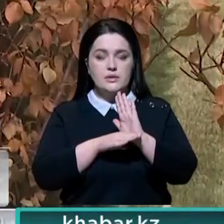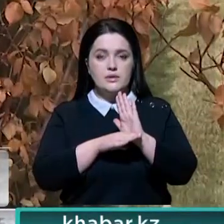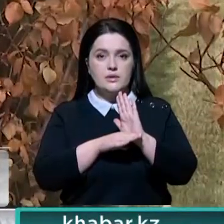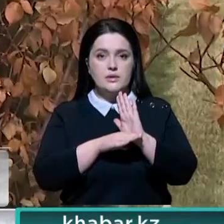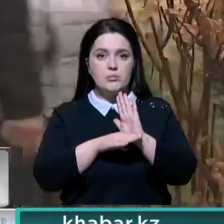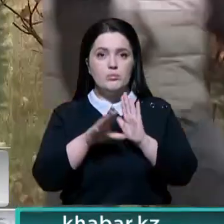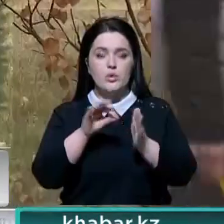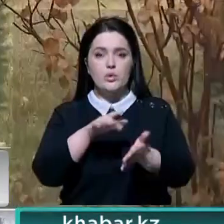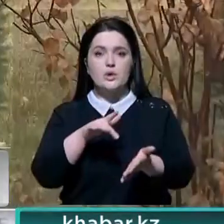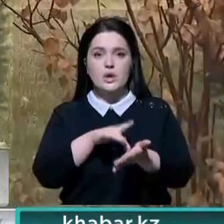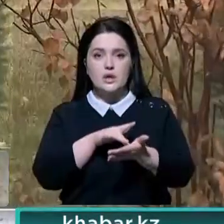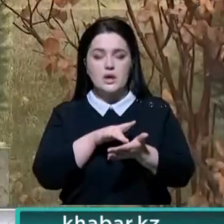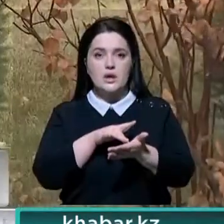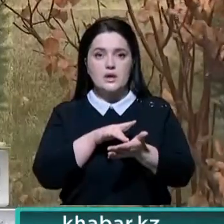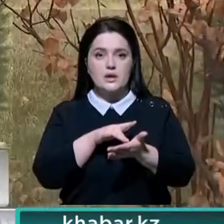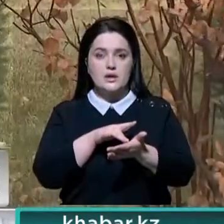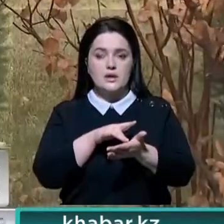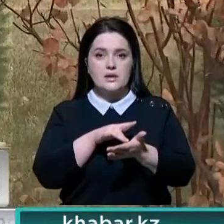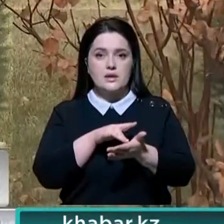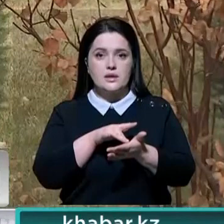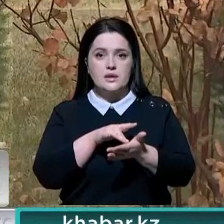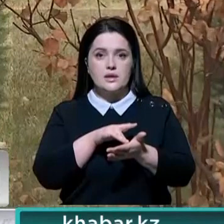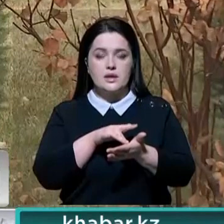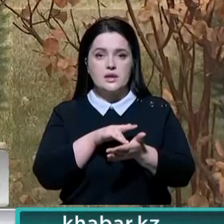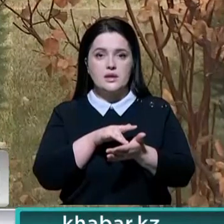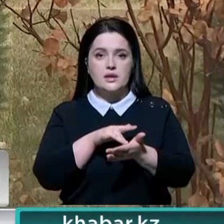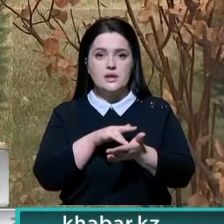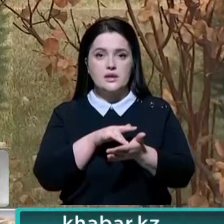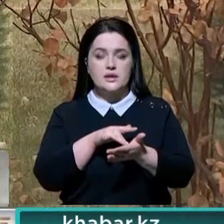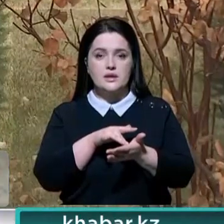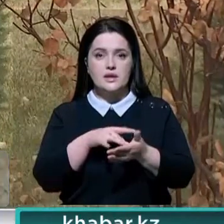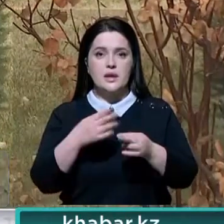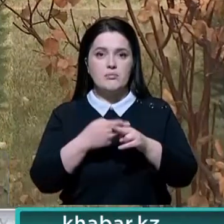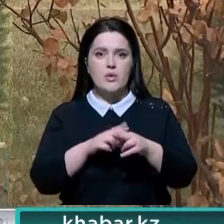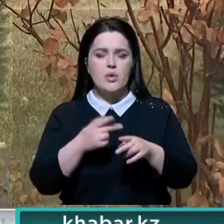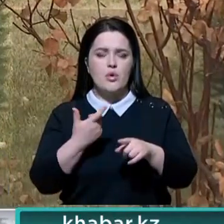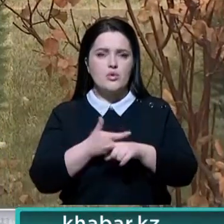по регионам. В Жетісуській області по агропромышленности очень большой потенциал.